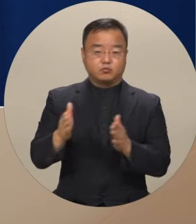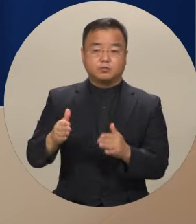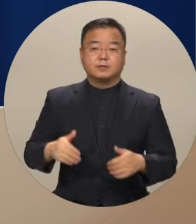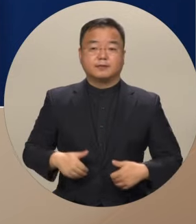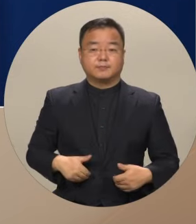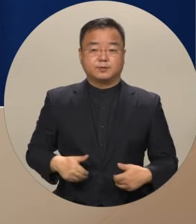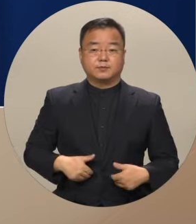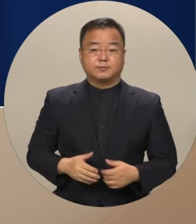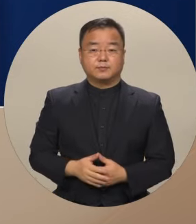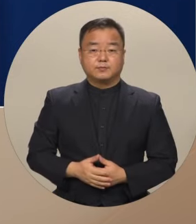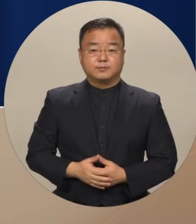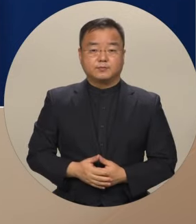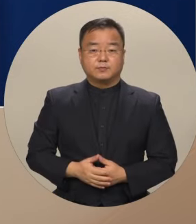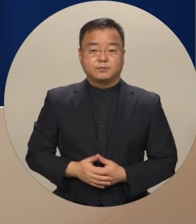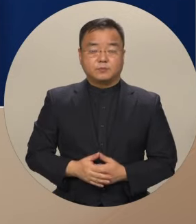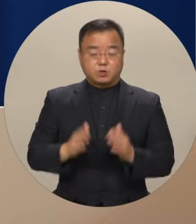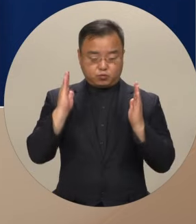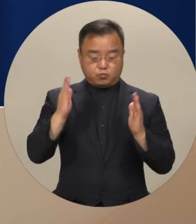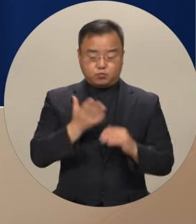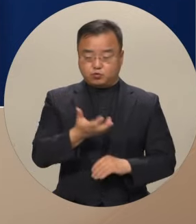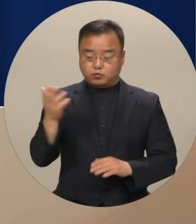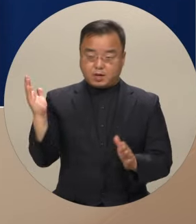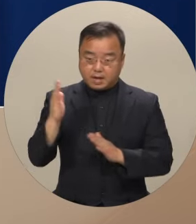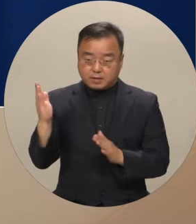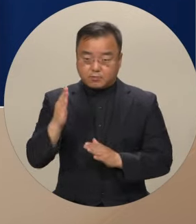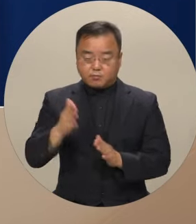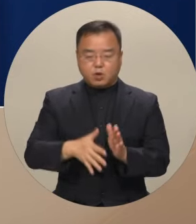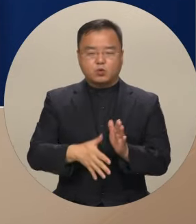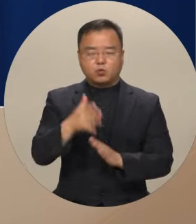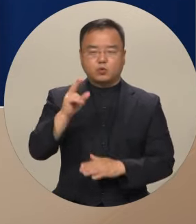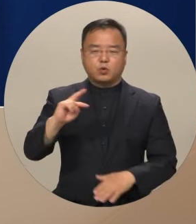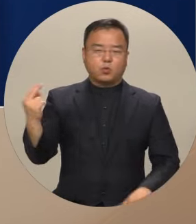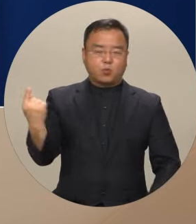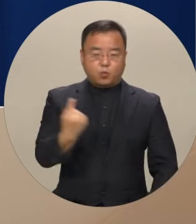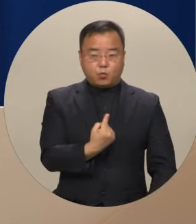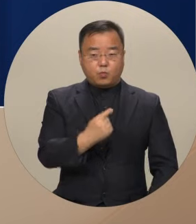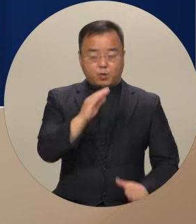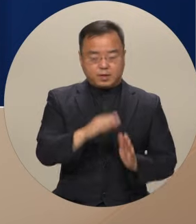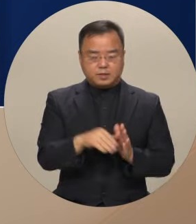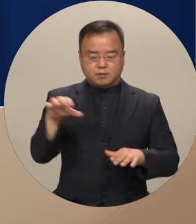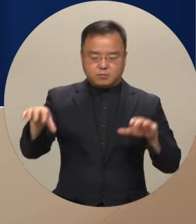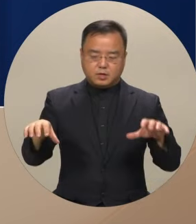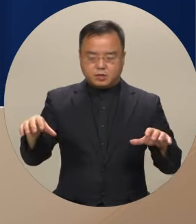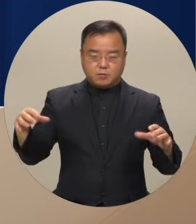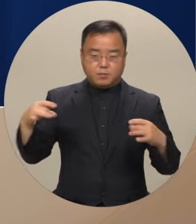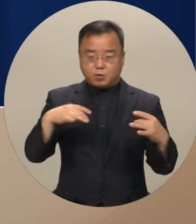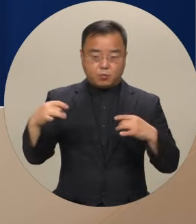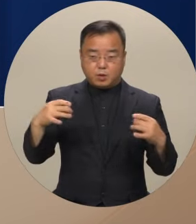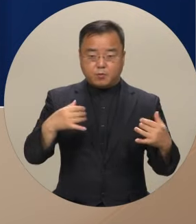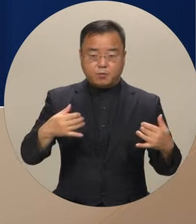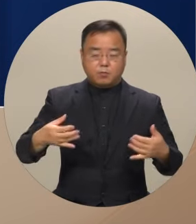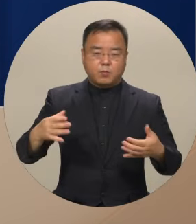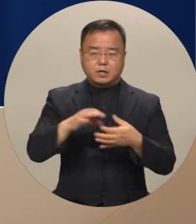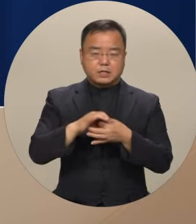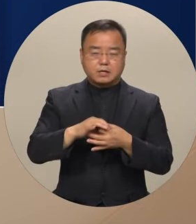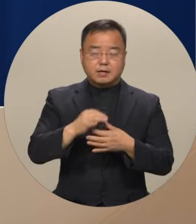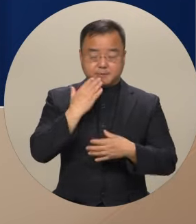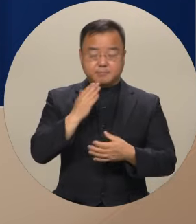지적도 나왔고요 유학을 다녀온 학생들이 도시로 돌아와도 계속해서 지역과 교류할 수 있게 지원해야 한다는